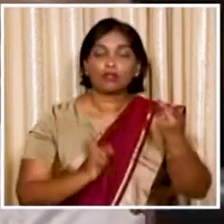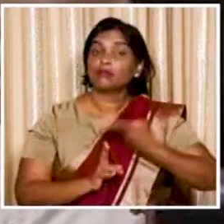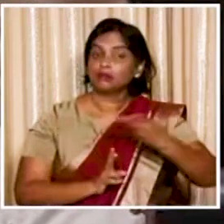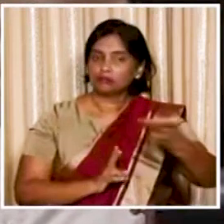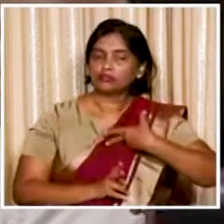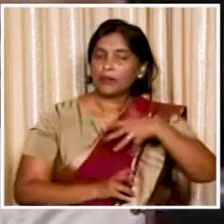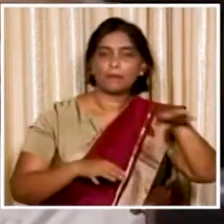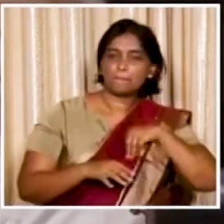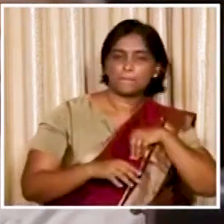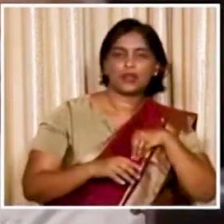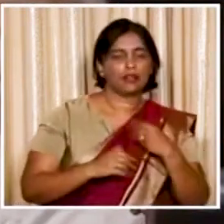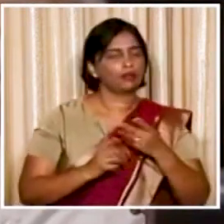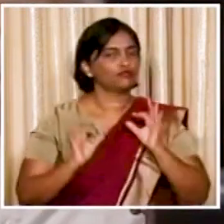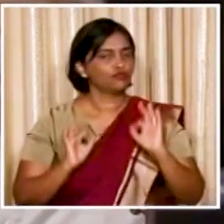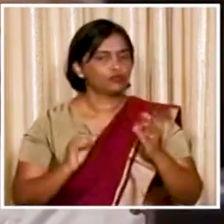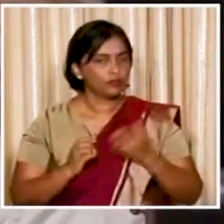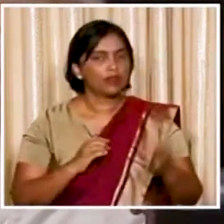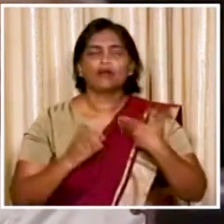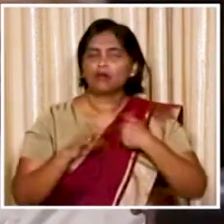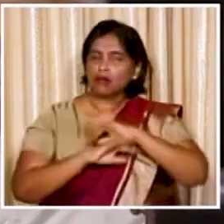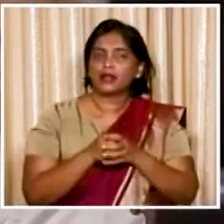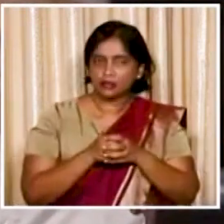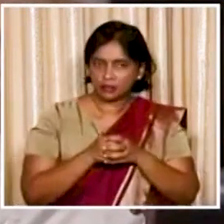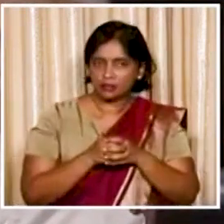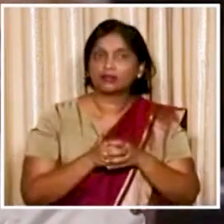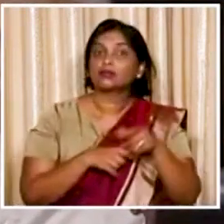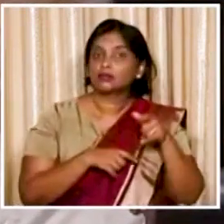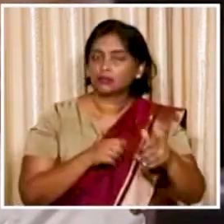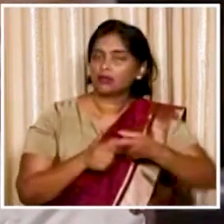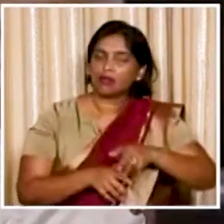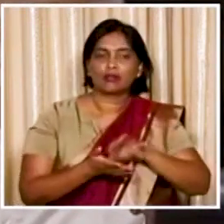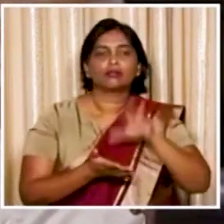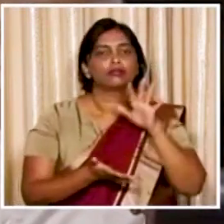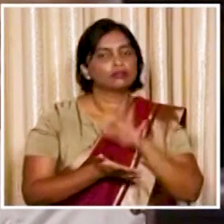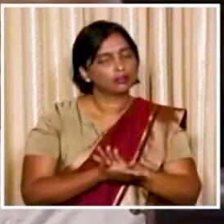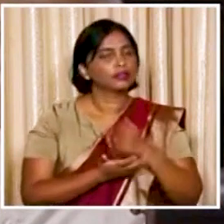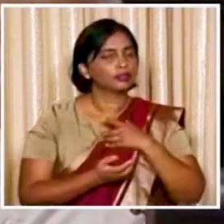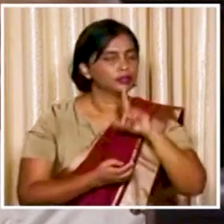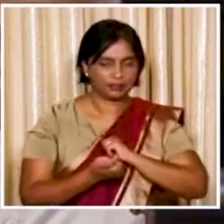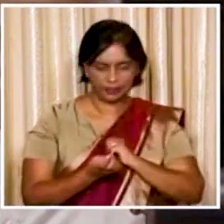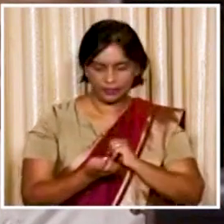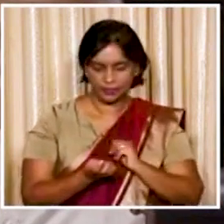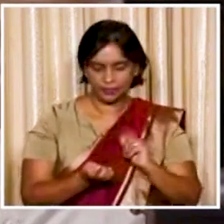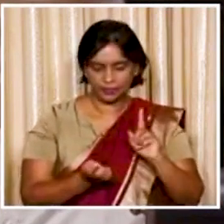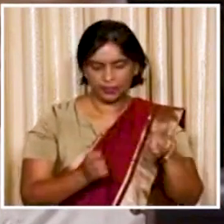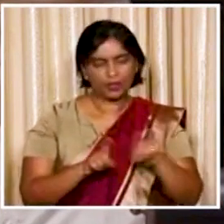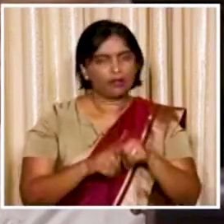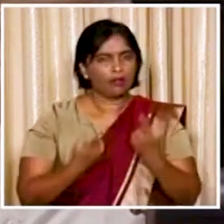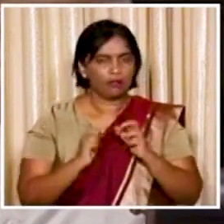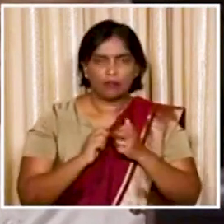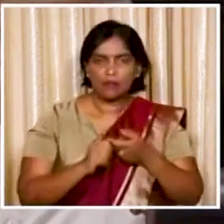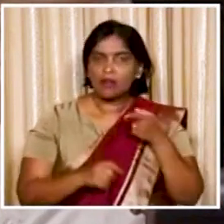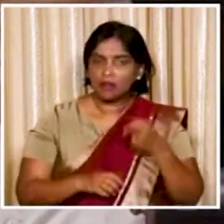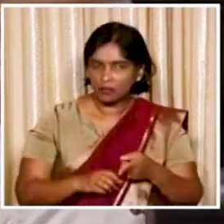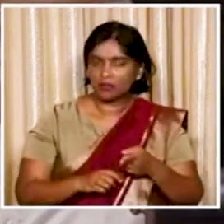මේක පිළිගන්න ලෑස්ති තත්වයක තියෙන්නේ. එහෙනම් අපි ඔක්කොම එකතු වෙලා මේක සම්මත කරමු කියලා මම කියන්න කැමතියි. කම මේකේ අඩුපාඩුකම්